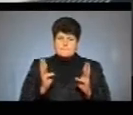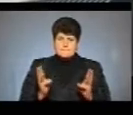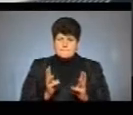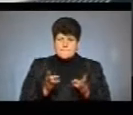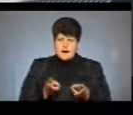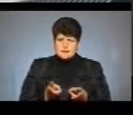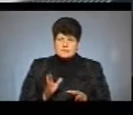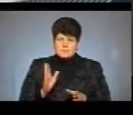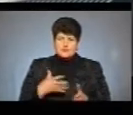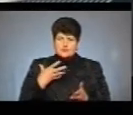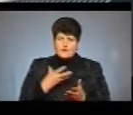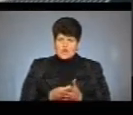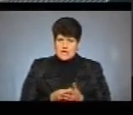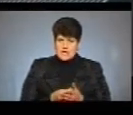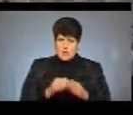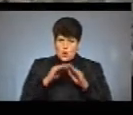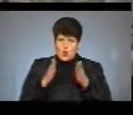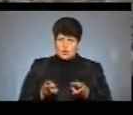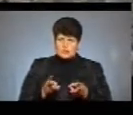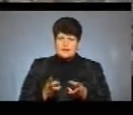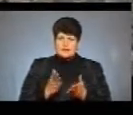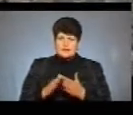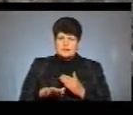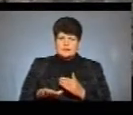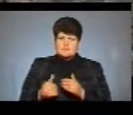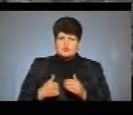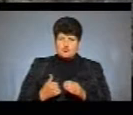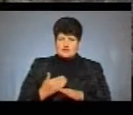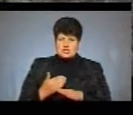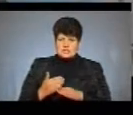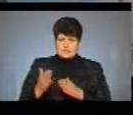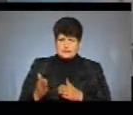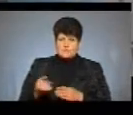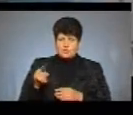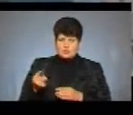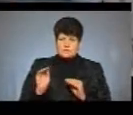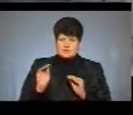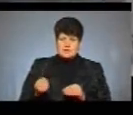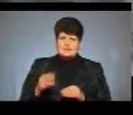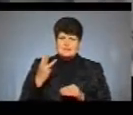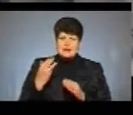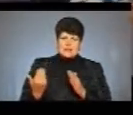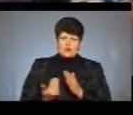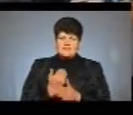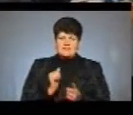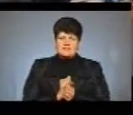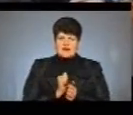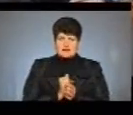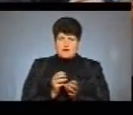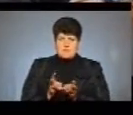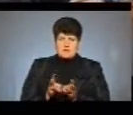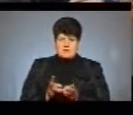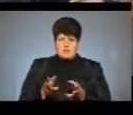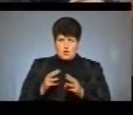зимовий період власною котельнею, яка знаходиться на території військової частини. У ній встановили три нових твердопаливних котли.